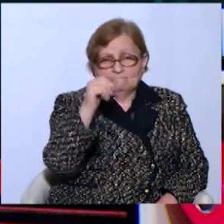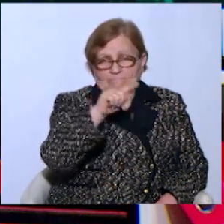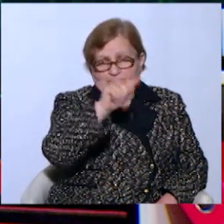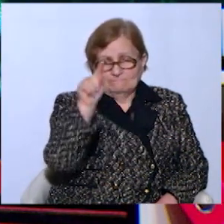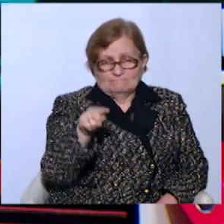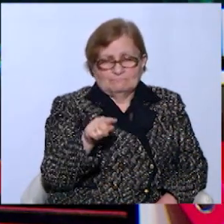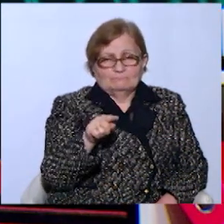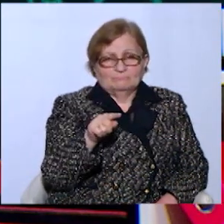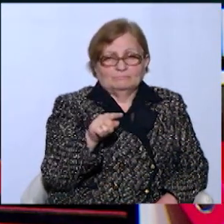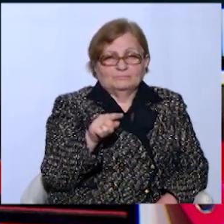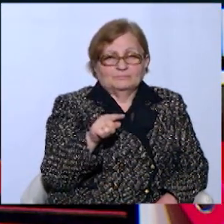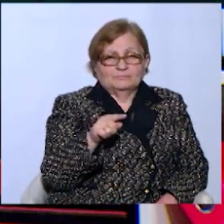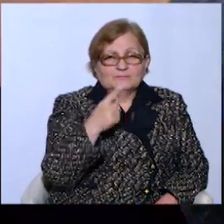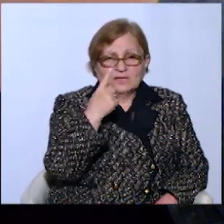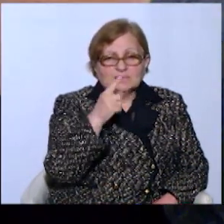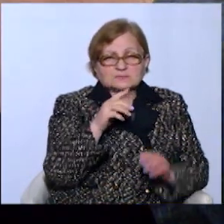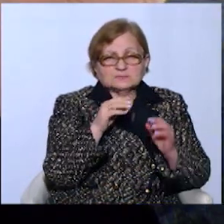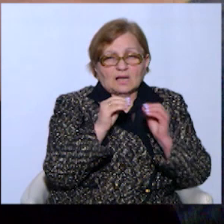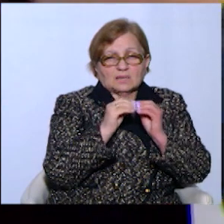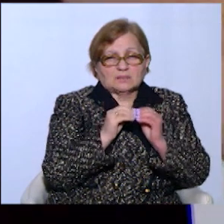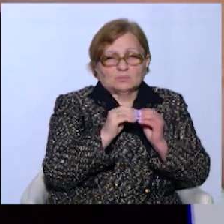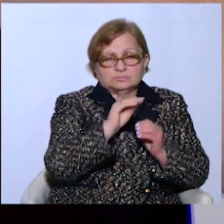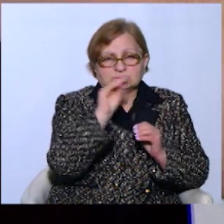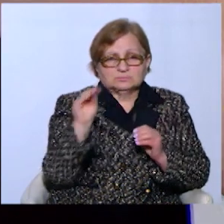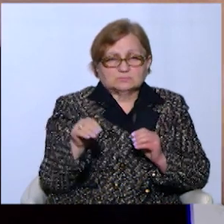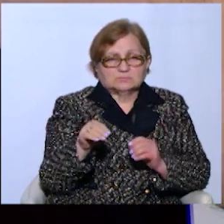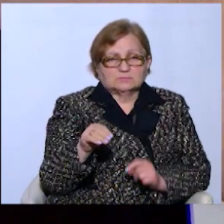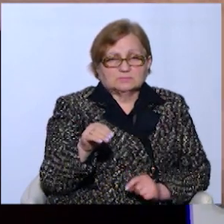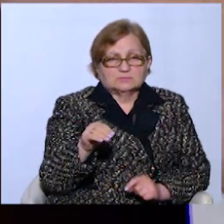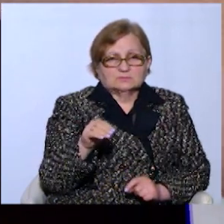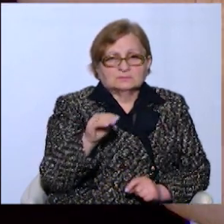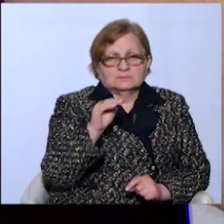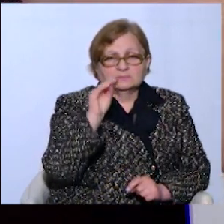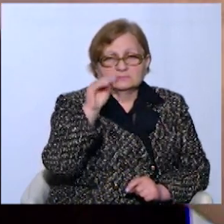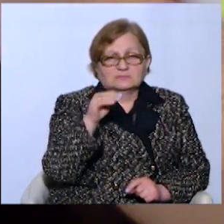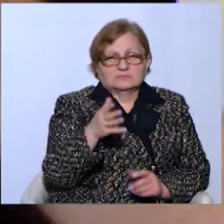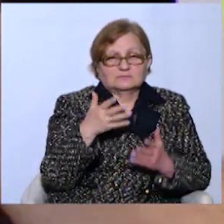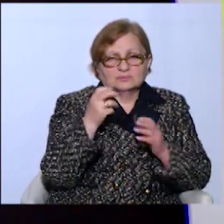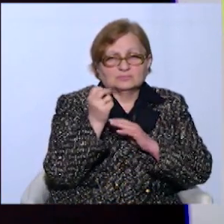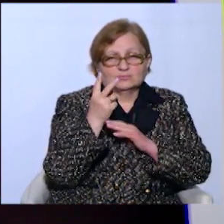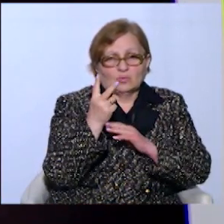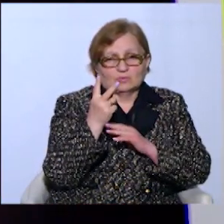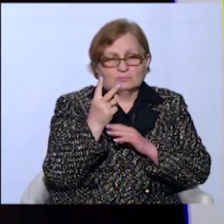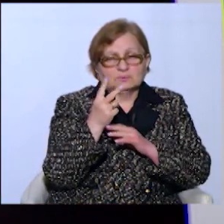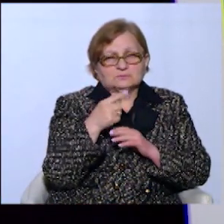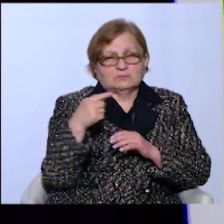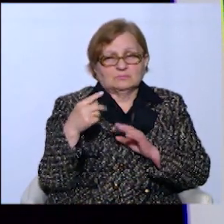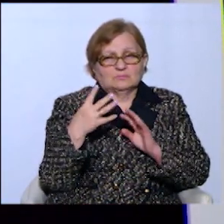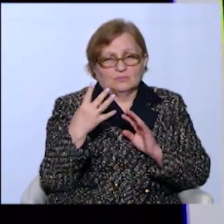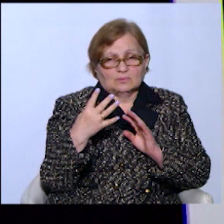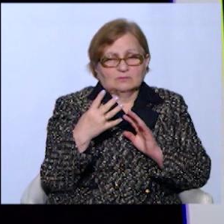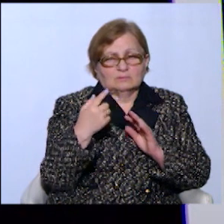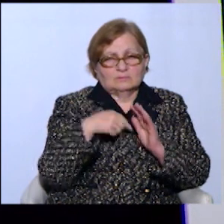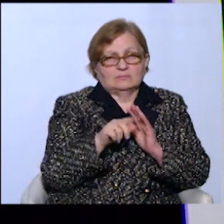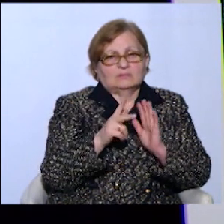ათეულებთან. ვიღებთ ერთ ათეულს. მოგვაქვს ერთეულებთან 12-ს გამოვაკლოთ 4 არის